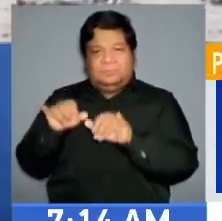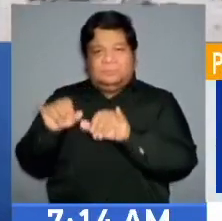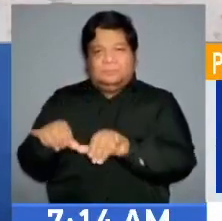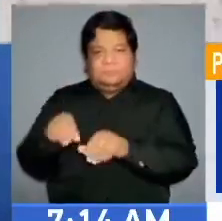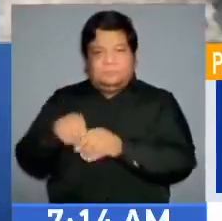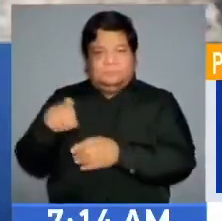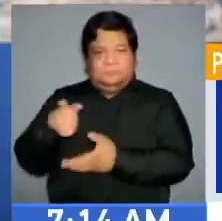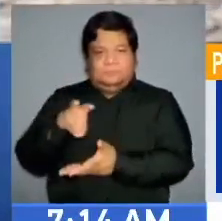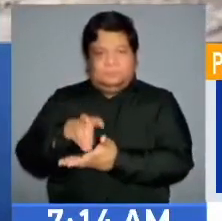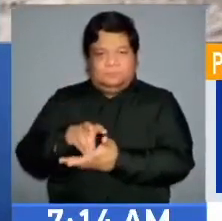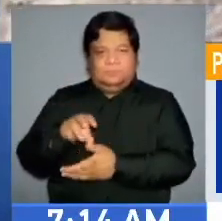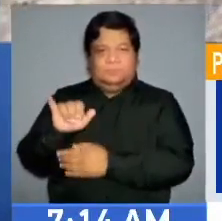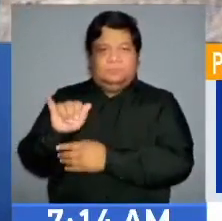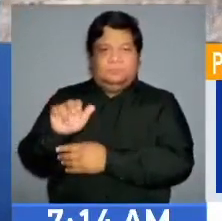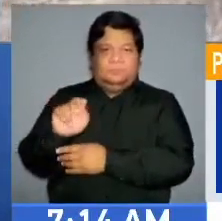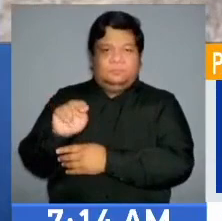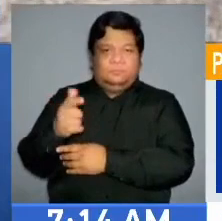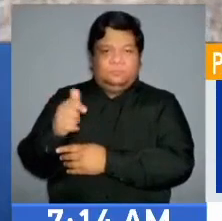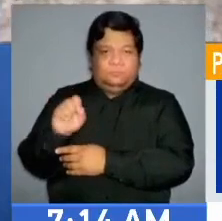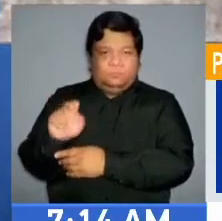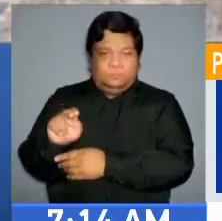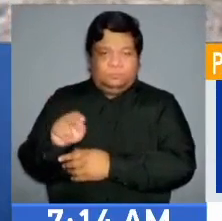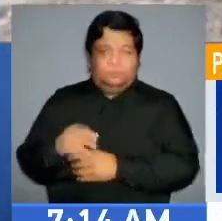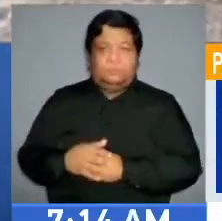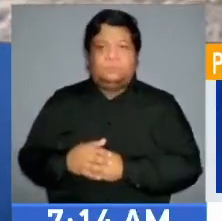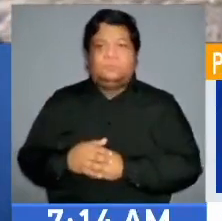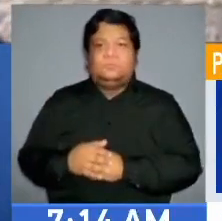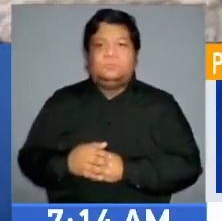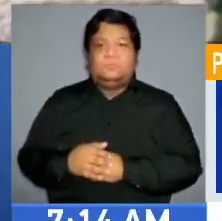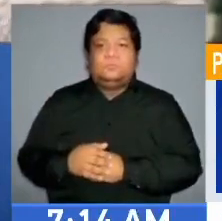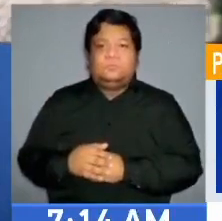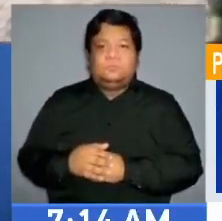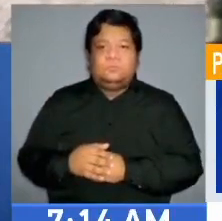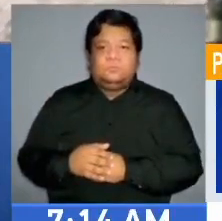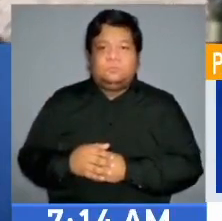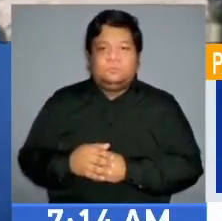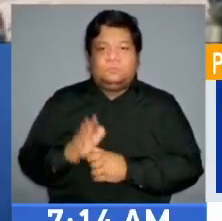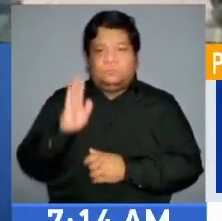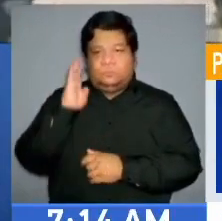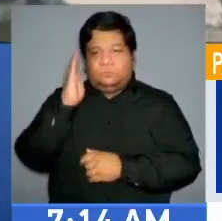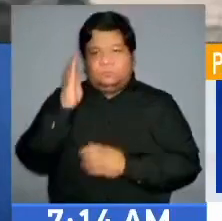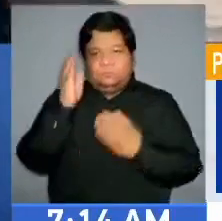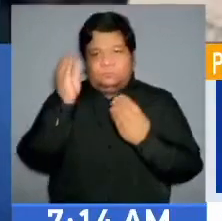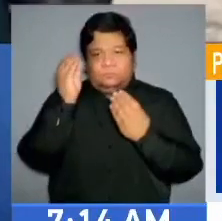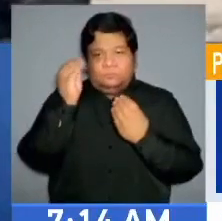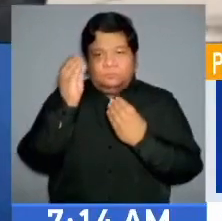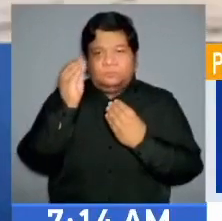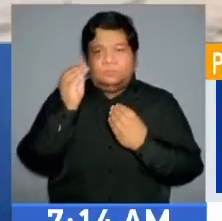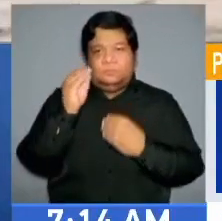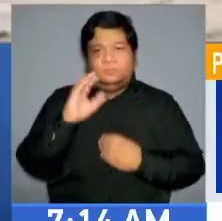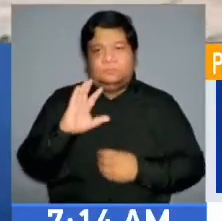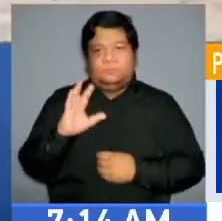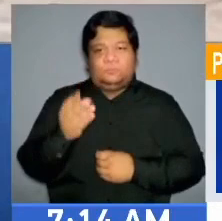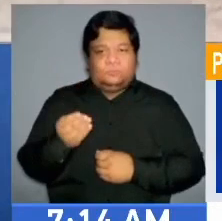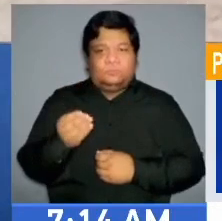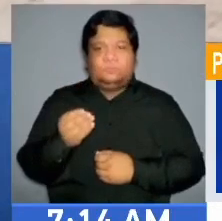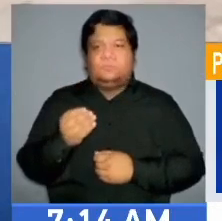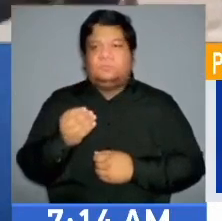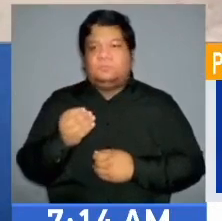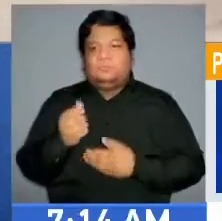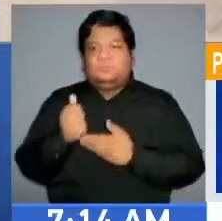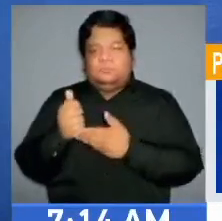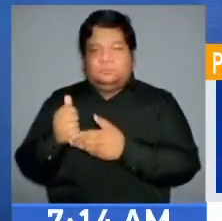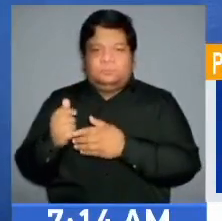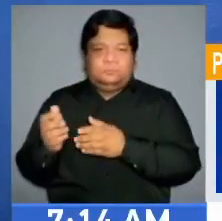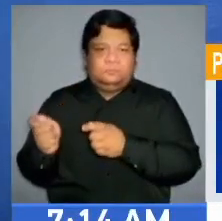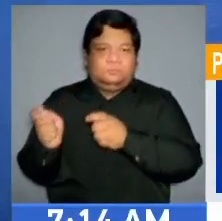at least two more. So ibabalitaan namin sa inyo kung kailan natulungan natin makalabas. Mm-hmm. Yung dalawa, ano ho nangyari